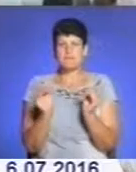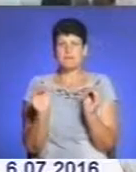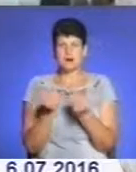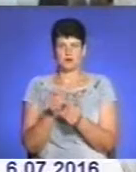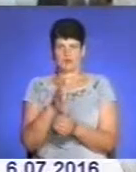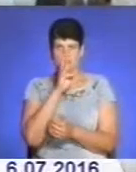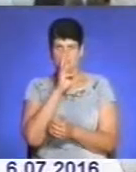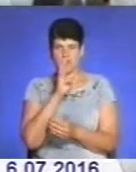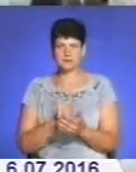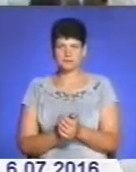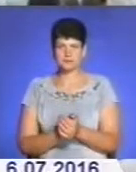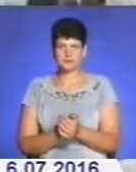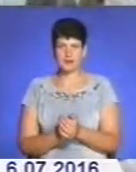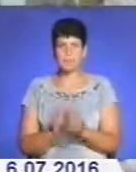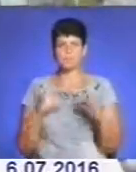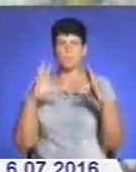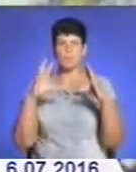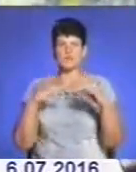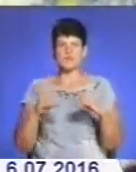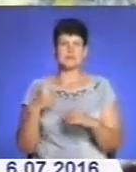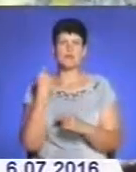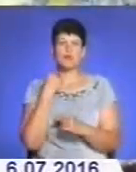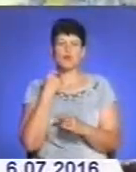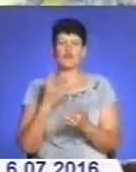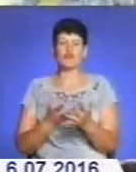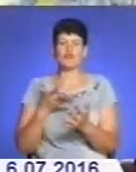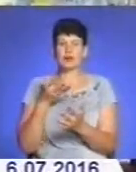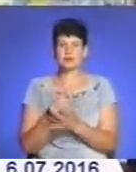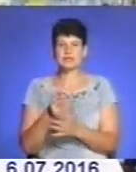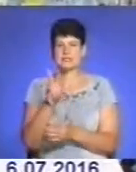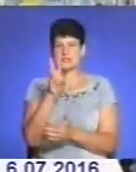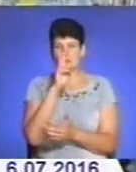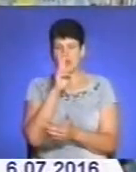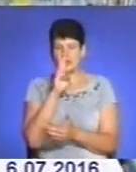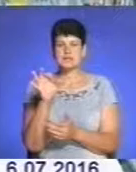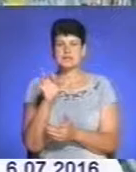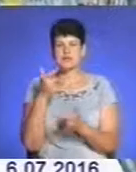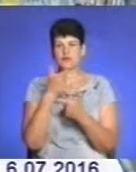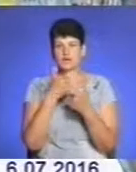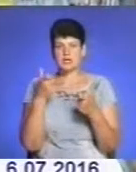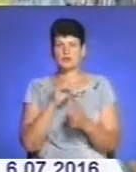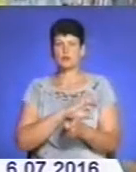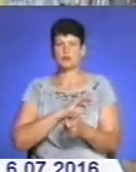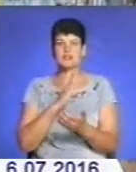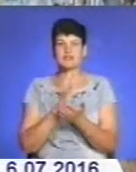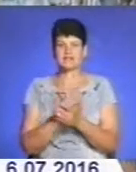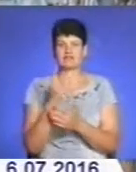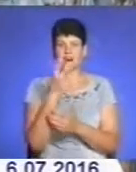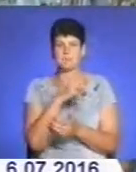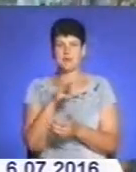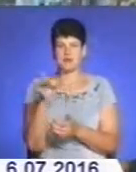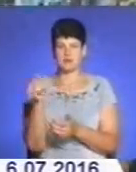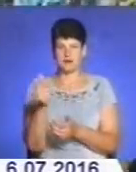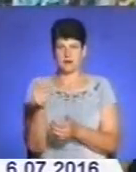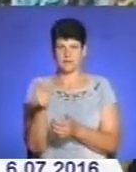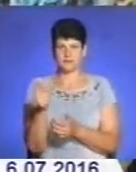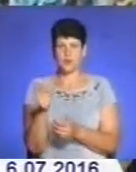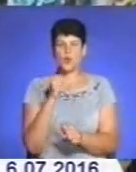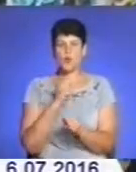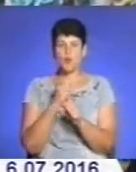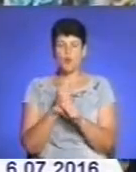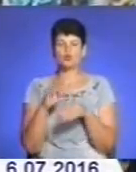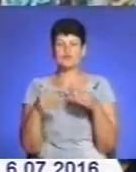заробітної плати. Погасити заборгованість із виплати заробітної плати, яка за інформацією профспілок сягає близько 2 мільярдів гривень. У